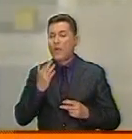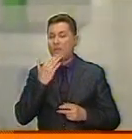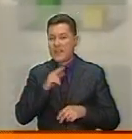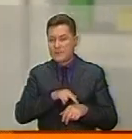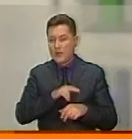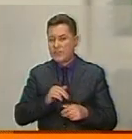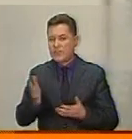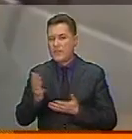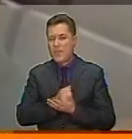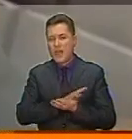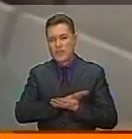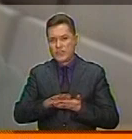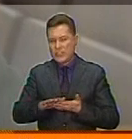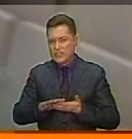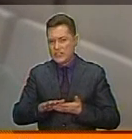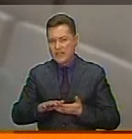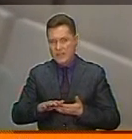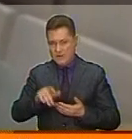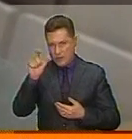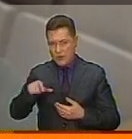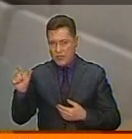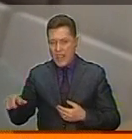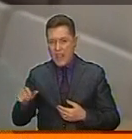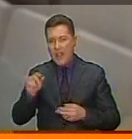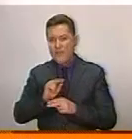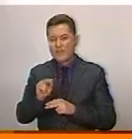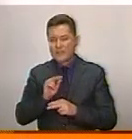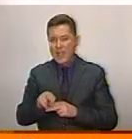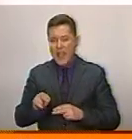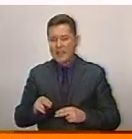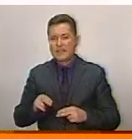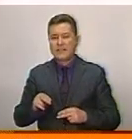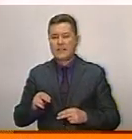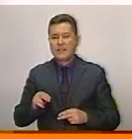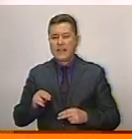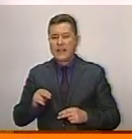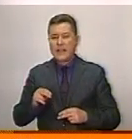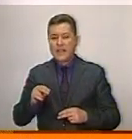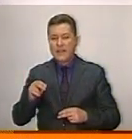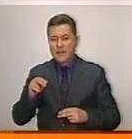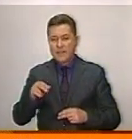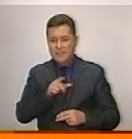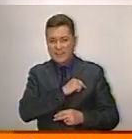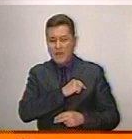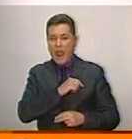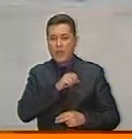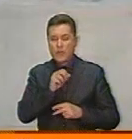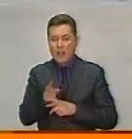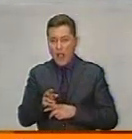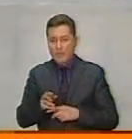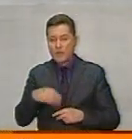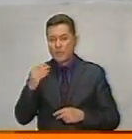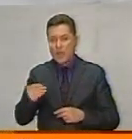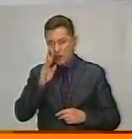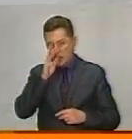набирають із чистого аркуша вчать іноземні інструктори чіпляють камеру якої не можна знімати дають суттєву зарплатню